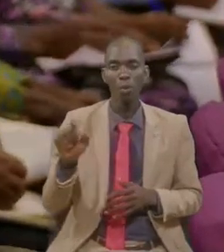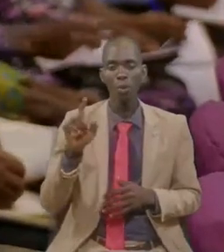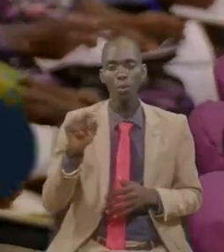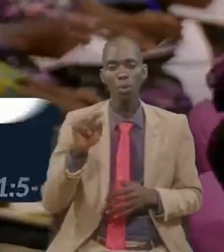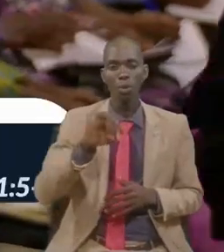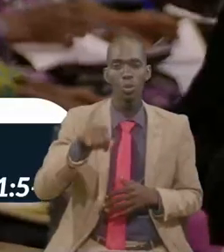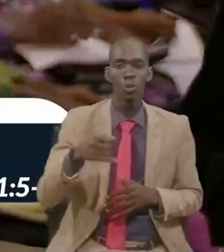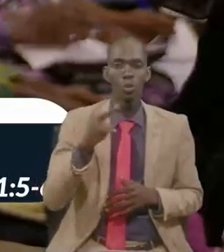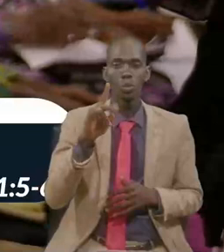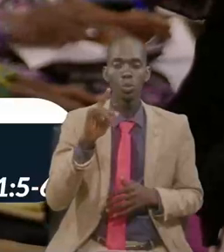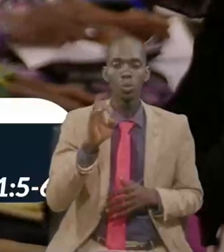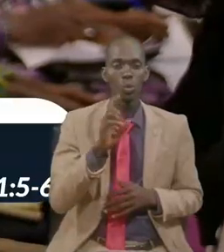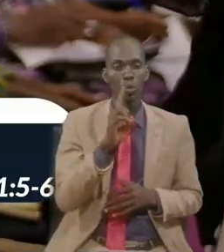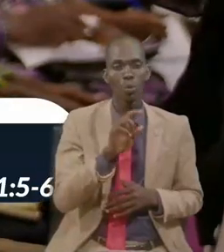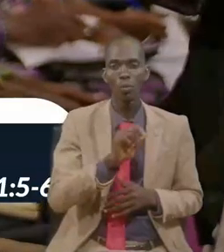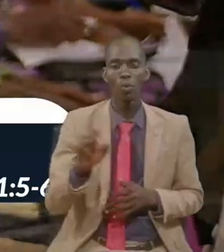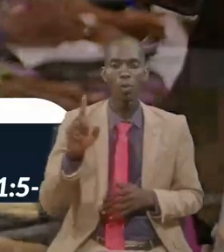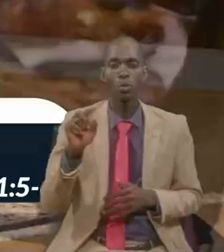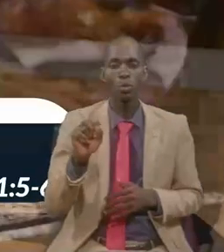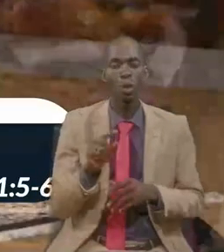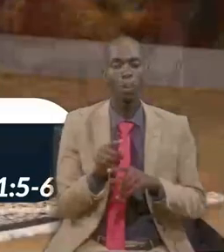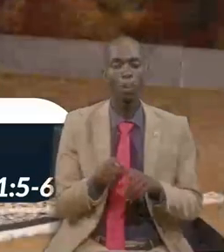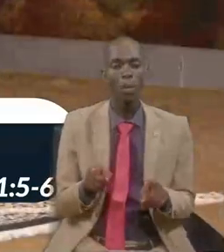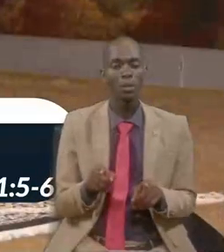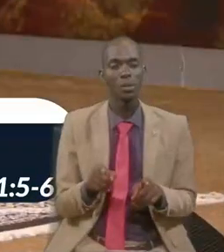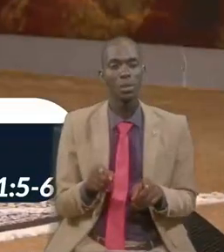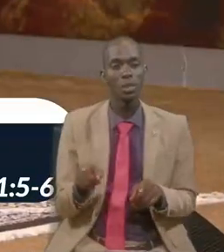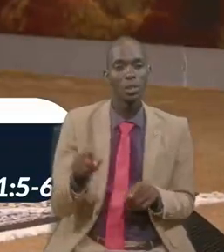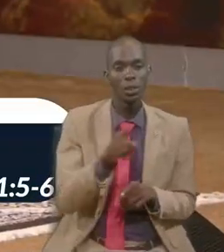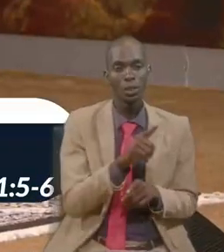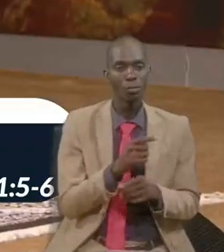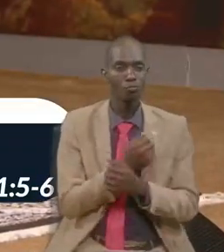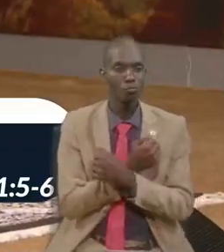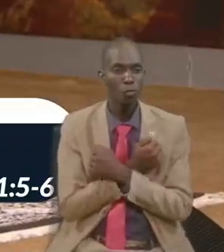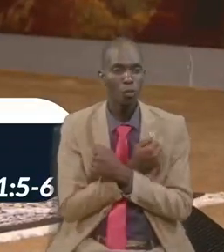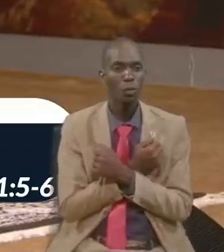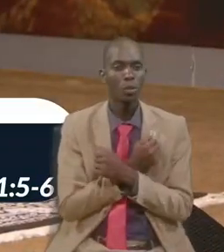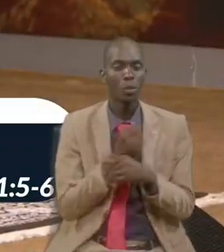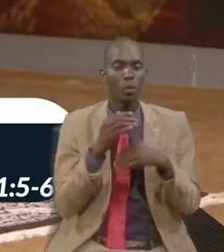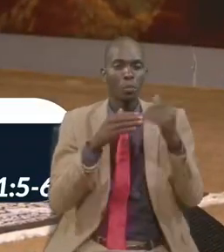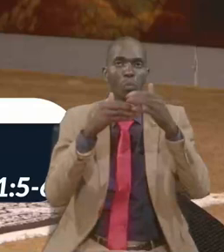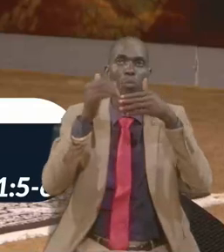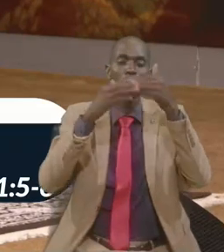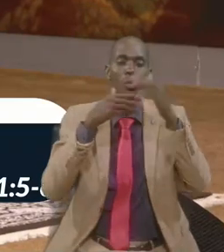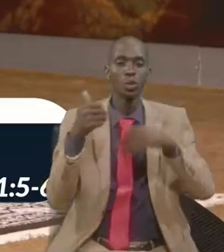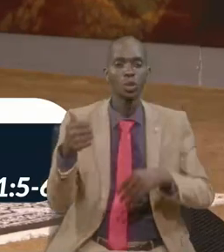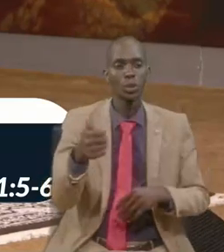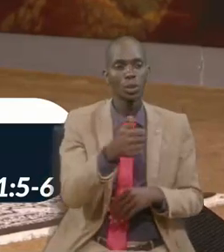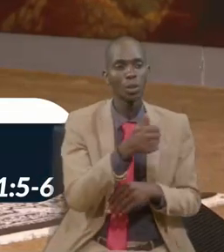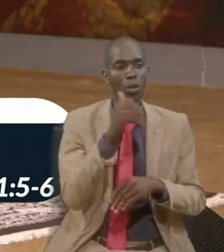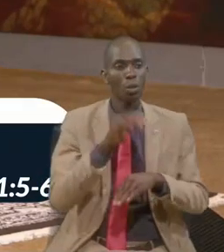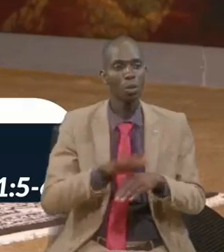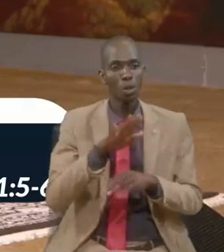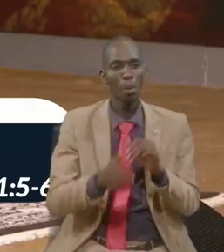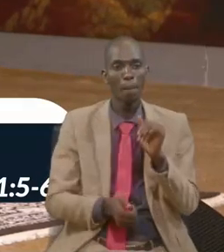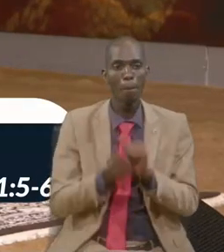20. Jude 20. Pour vous, bien-aimés, vous édifiant vous-même